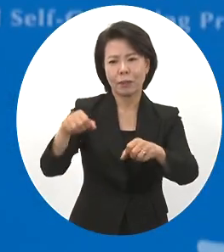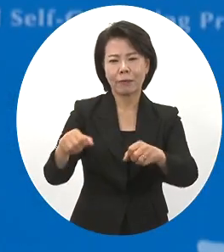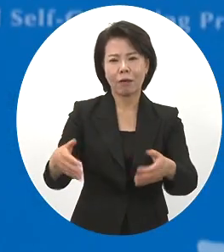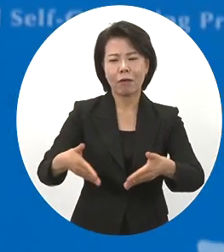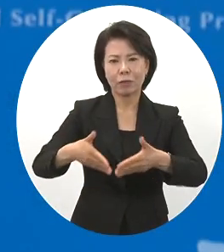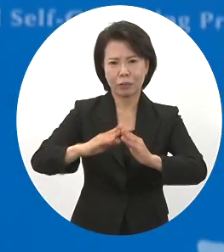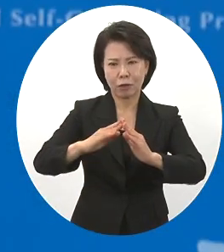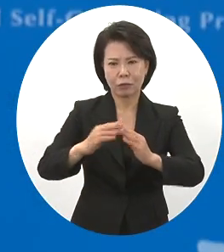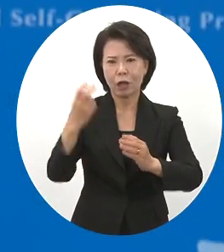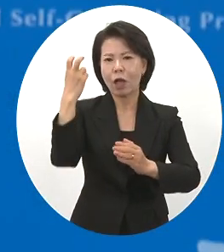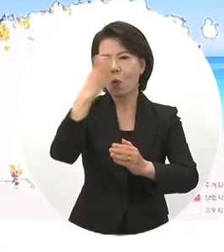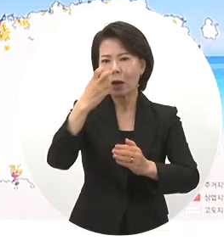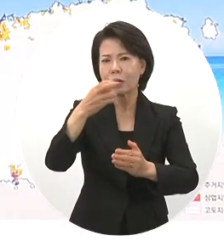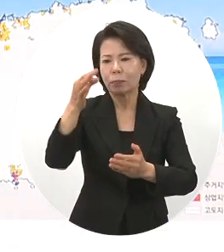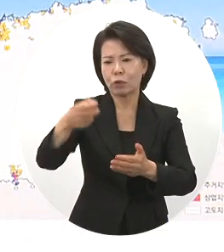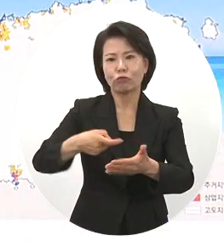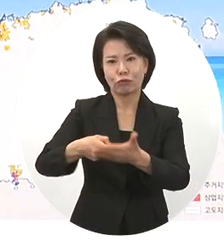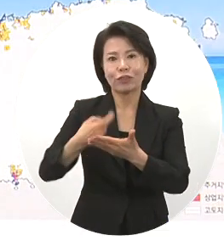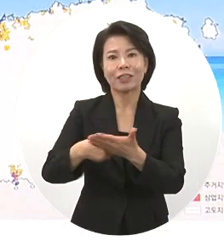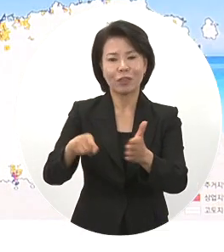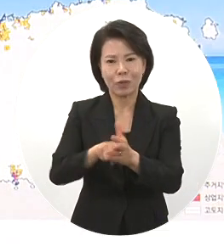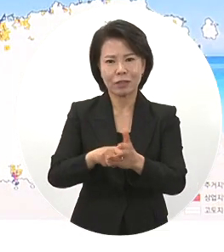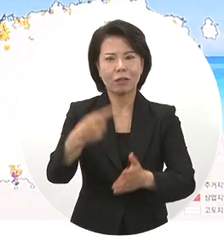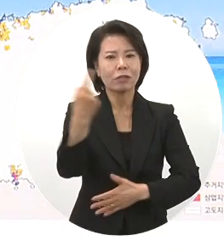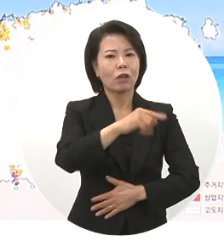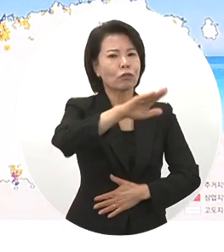도시 관리 비용을 줄이기 위해서인데요.